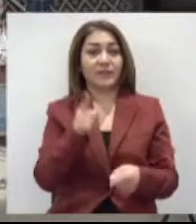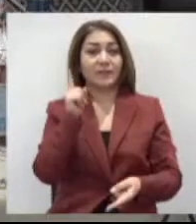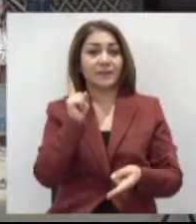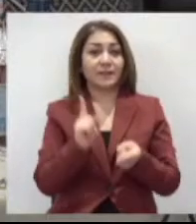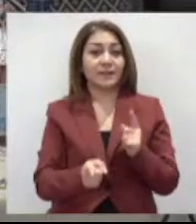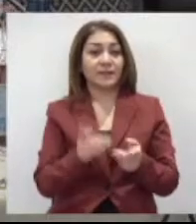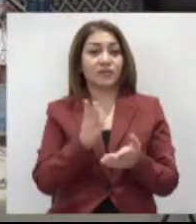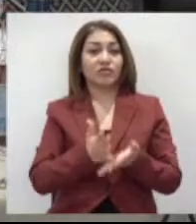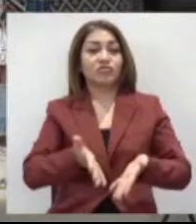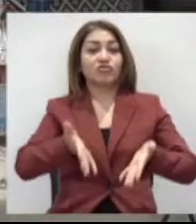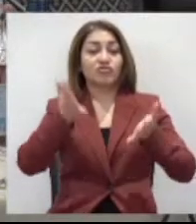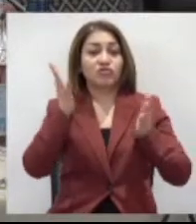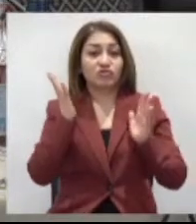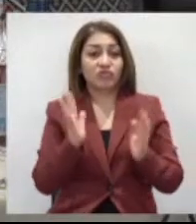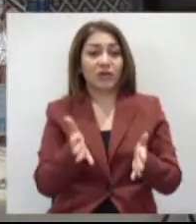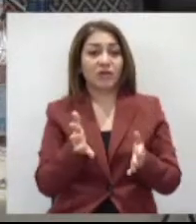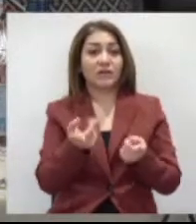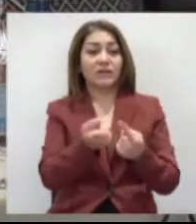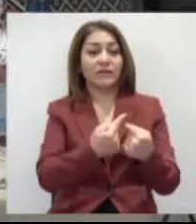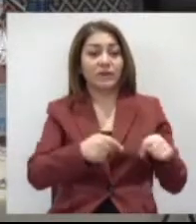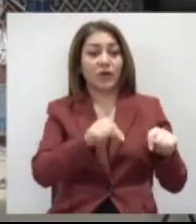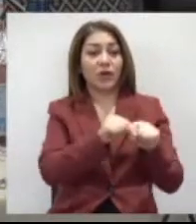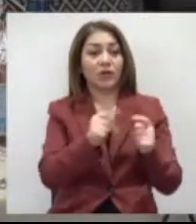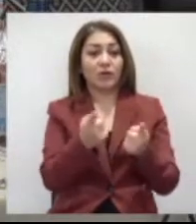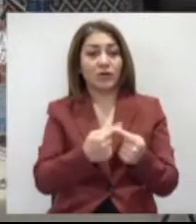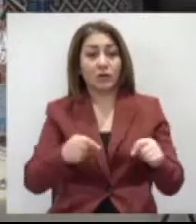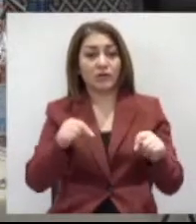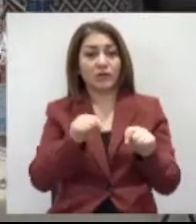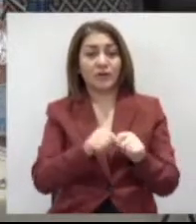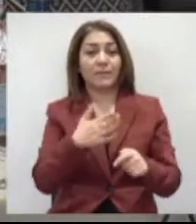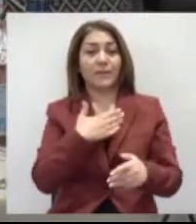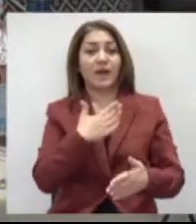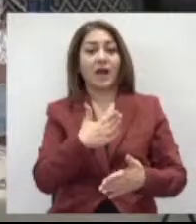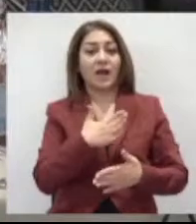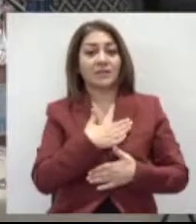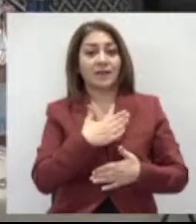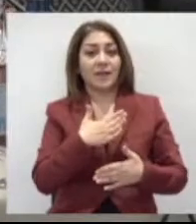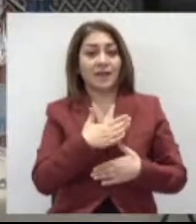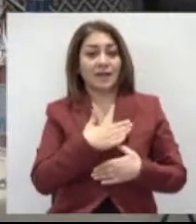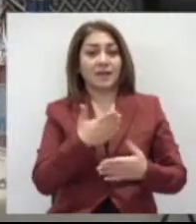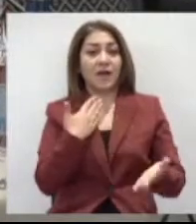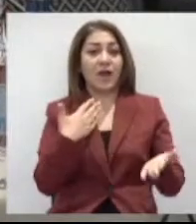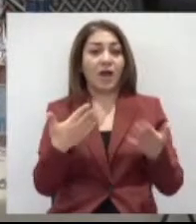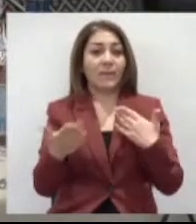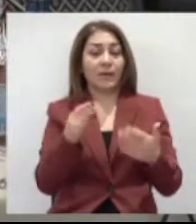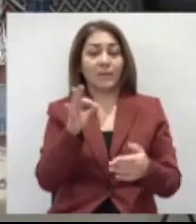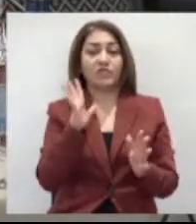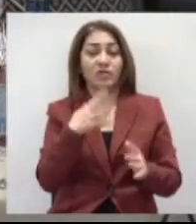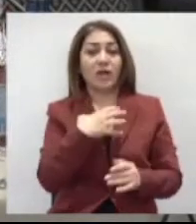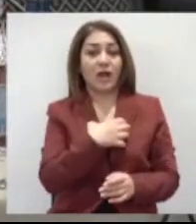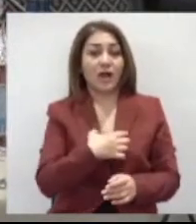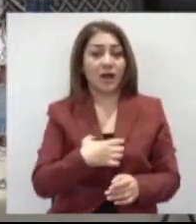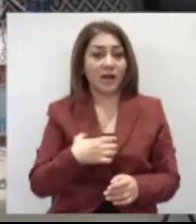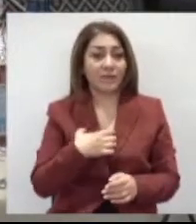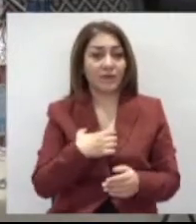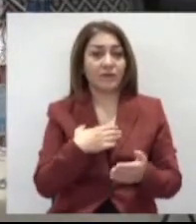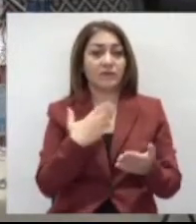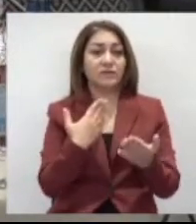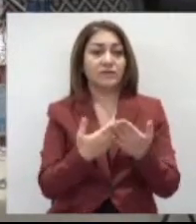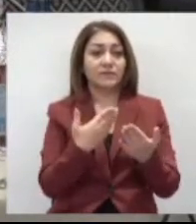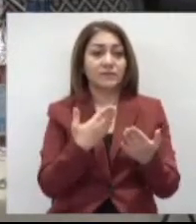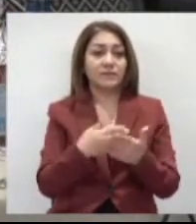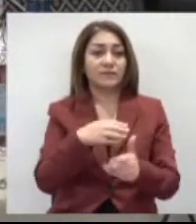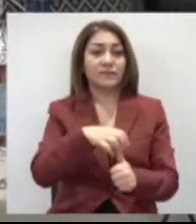կան չափազանց շատ ոլորտներ, որոնք մեր հասարակական հարաբերությունների տեսանկյունից կարևոր են, բայց դրանք